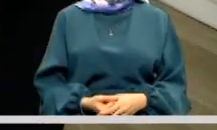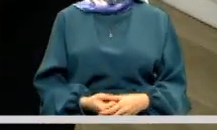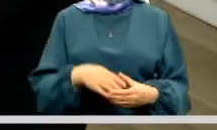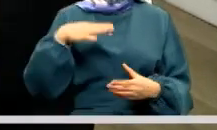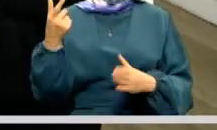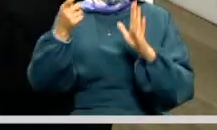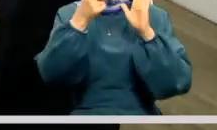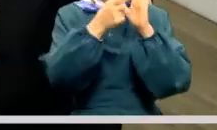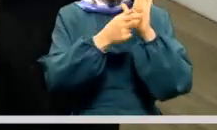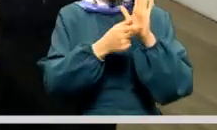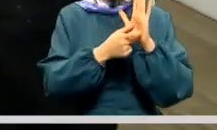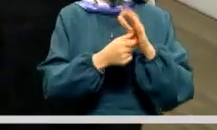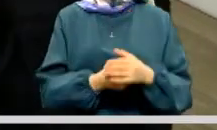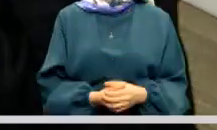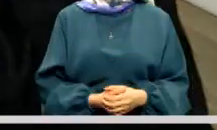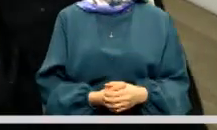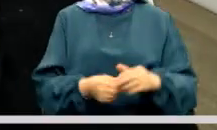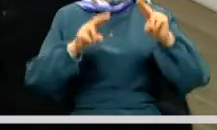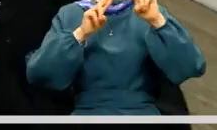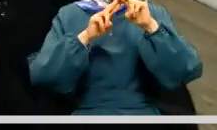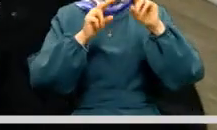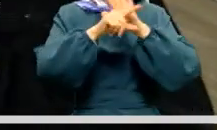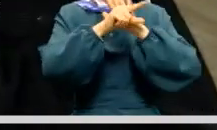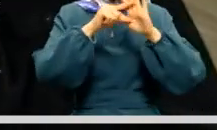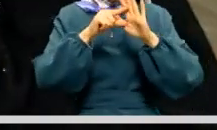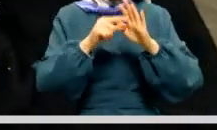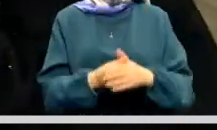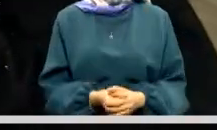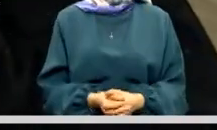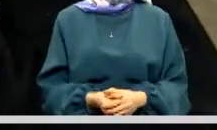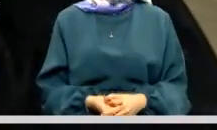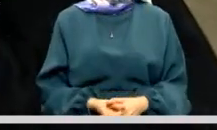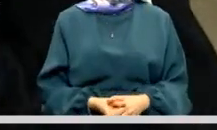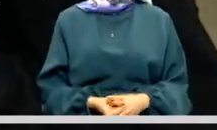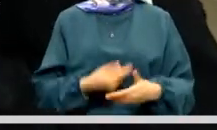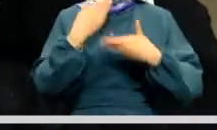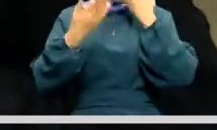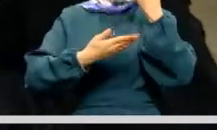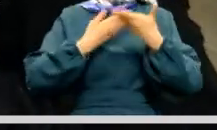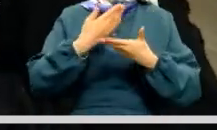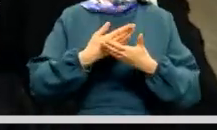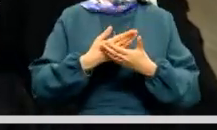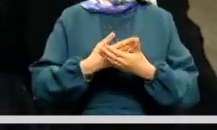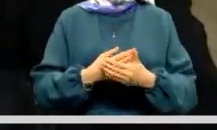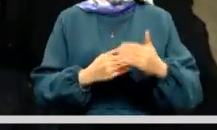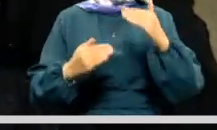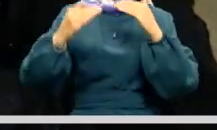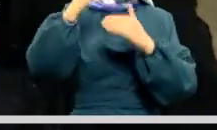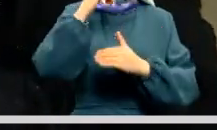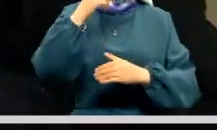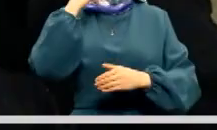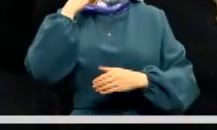ayet-i kerimede de Kalem Suresi Yanılmıyorsam orada da sen yüce bir ahlak üzeresin şimdi